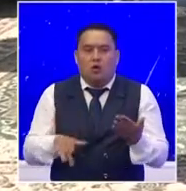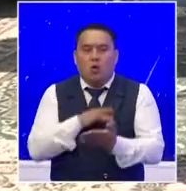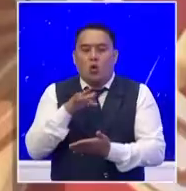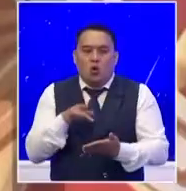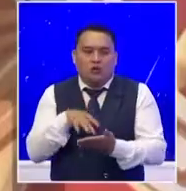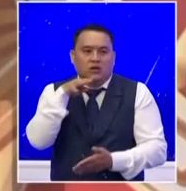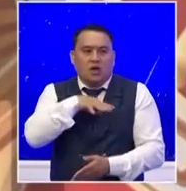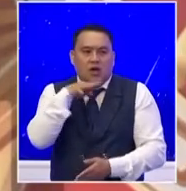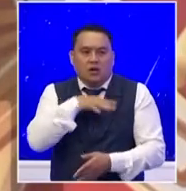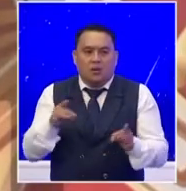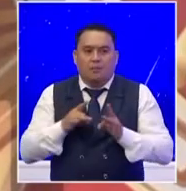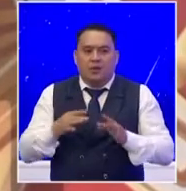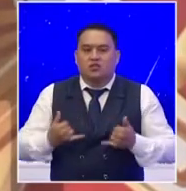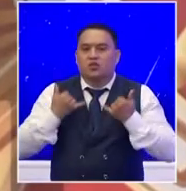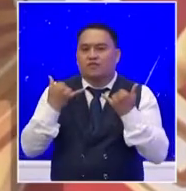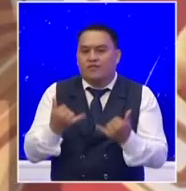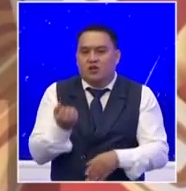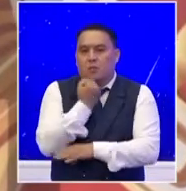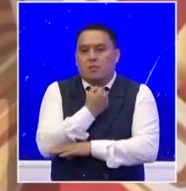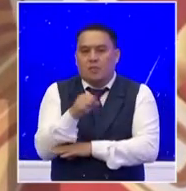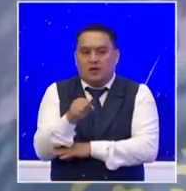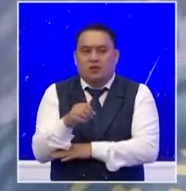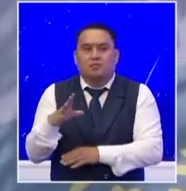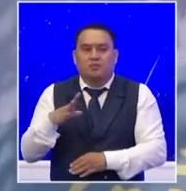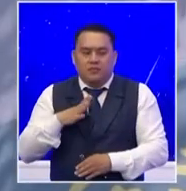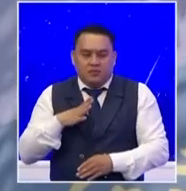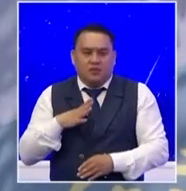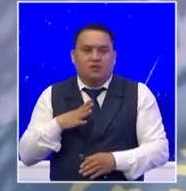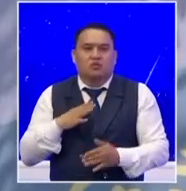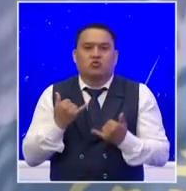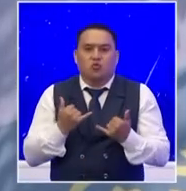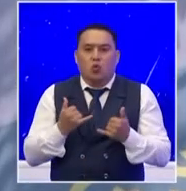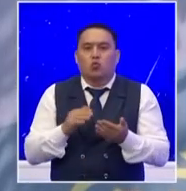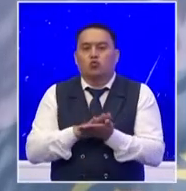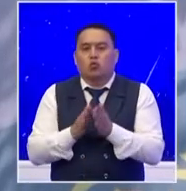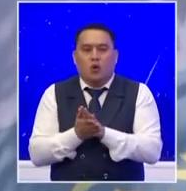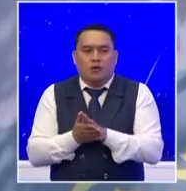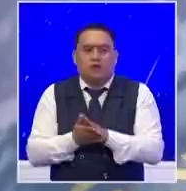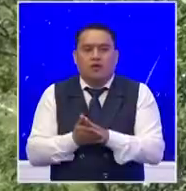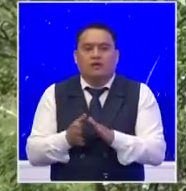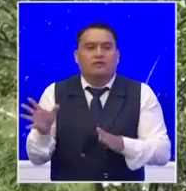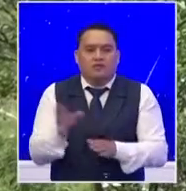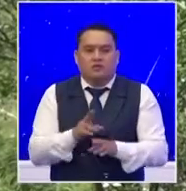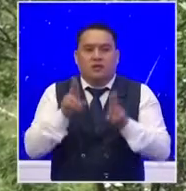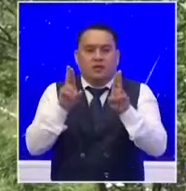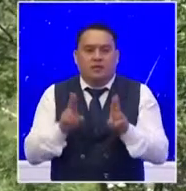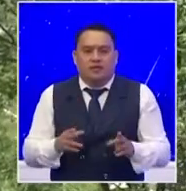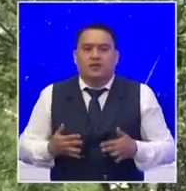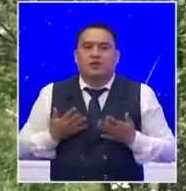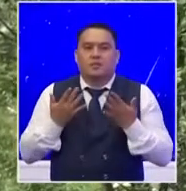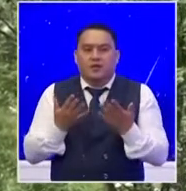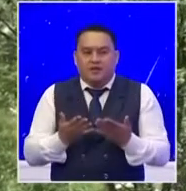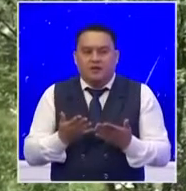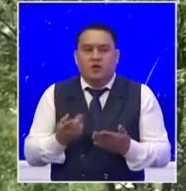Текели. Концерт, приуроченный ко Дню Великой Победы, все же состоялся. Единственное условие – соблюдение всех санитарных требований.